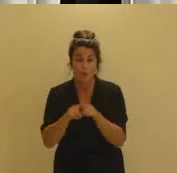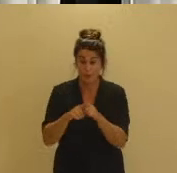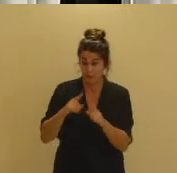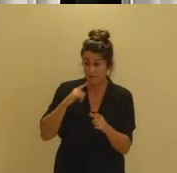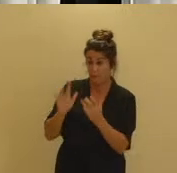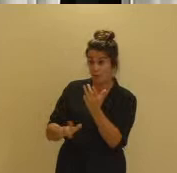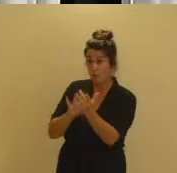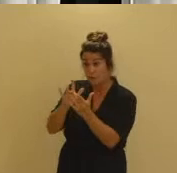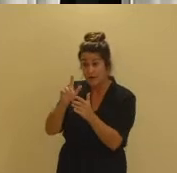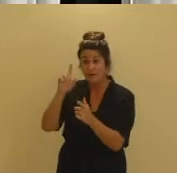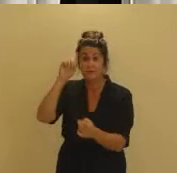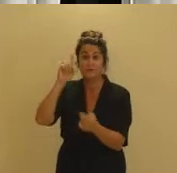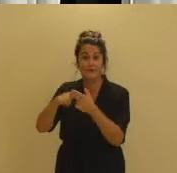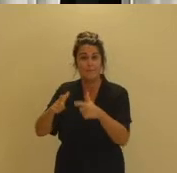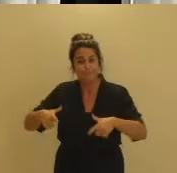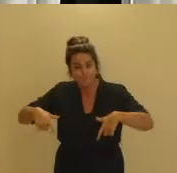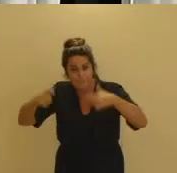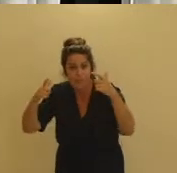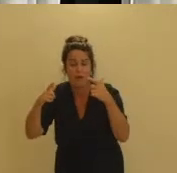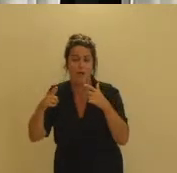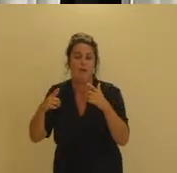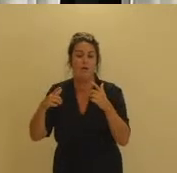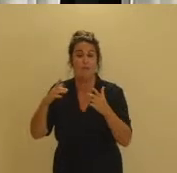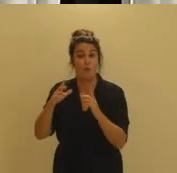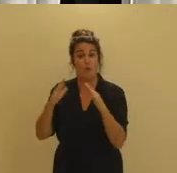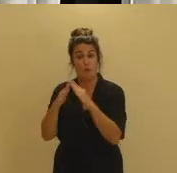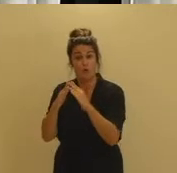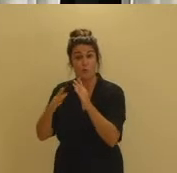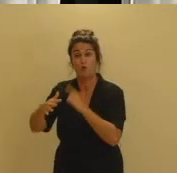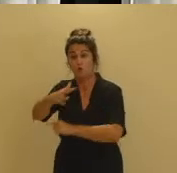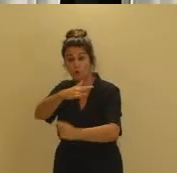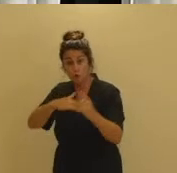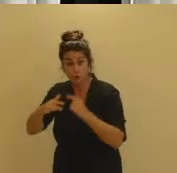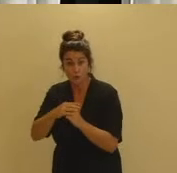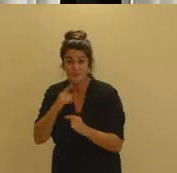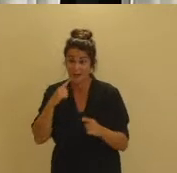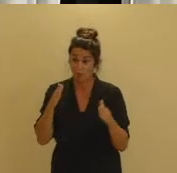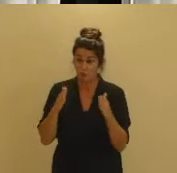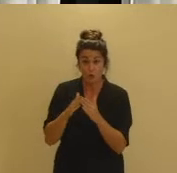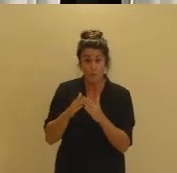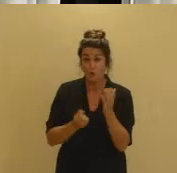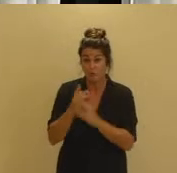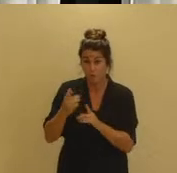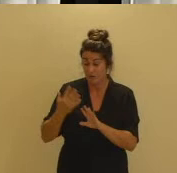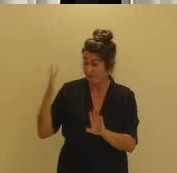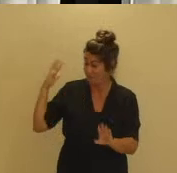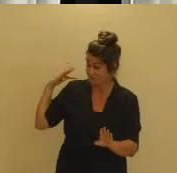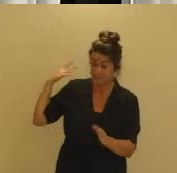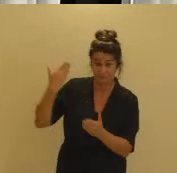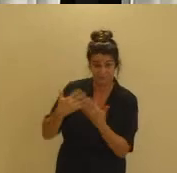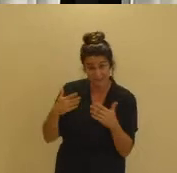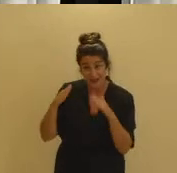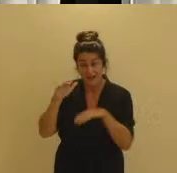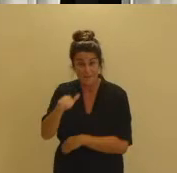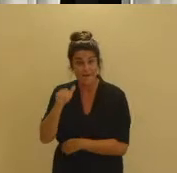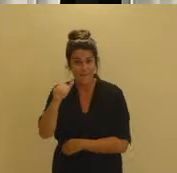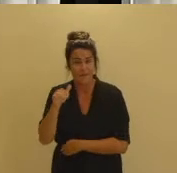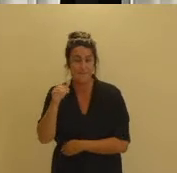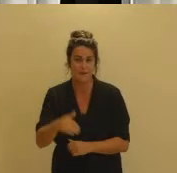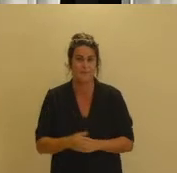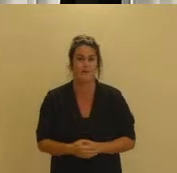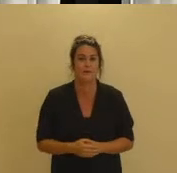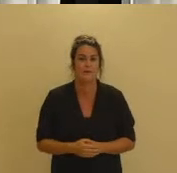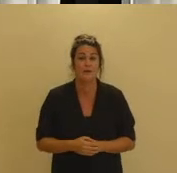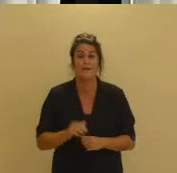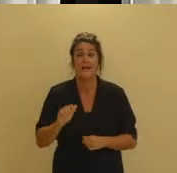sociaux telles que prévues dans le PLU. Cette demande de notre part n'est pas nouvelle et elle reste d'actualité. Ce qui nous amènerait dans un